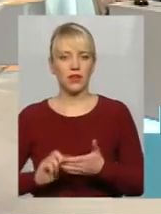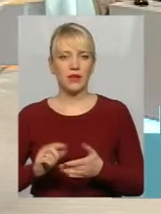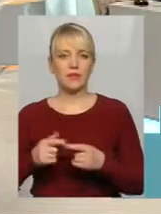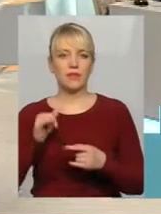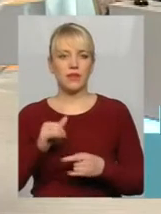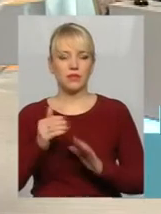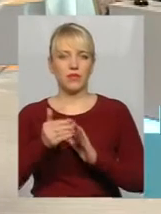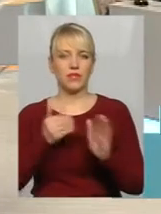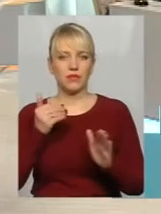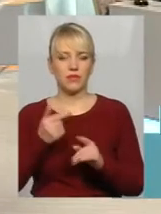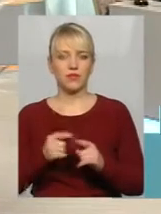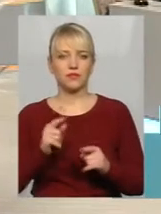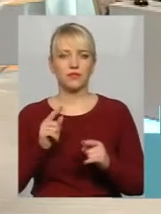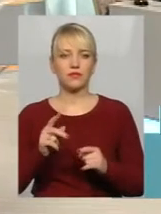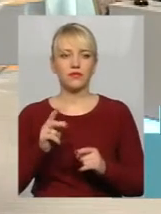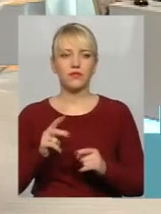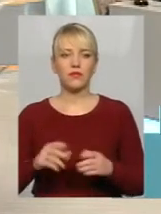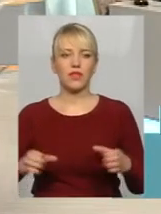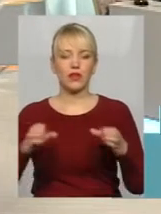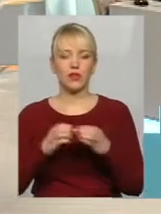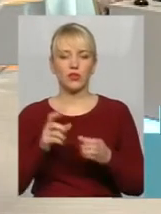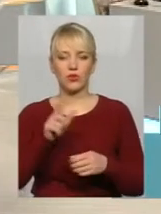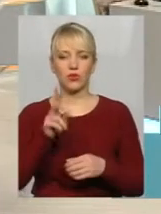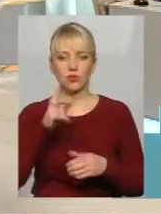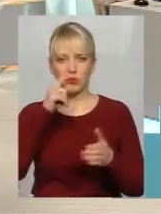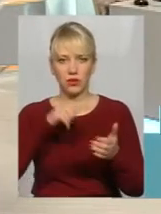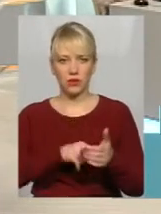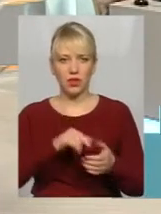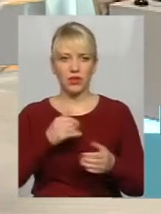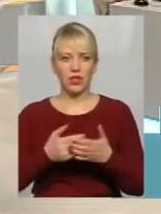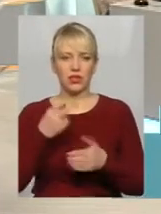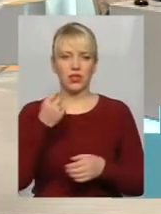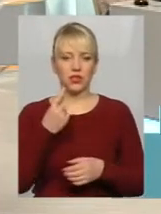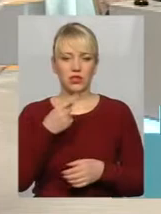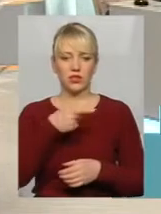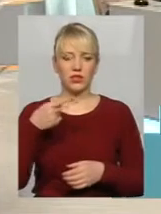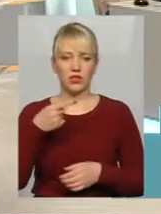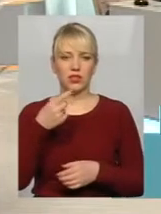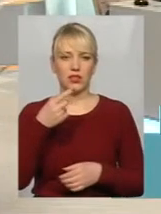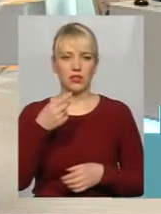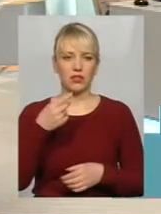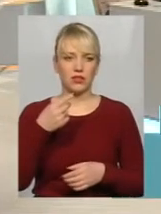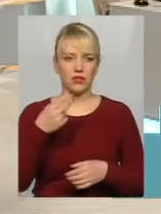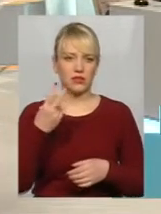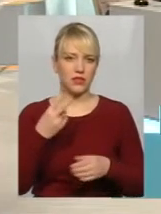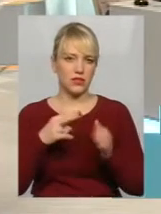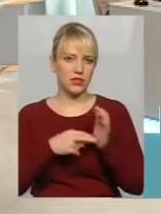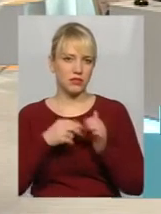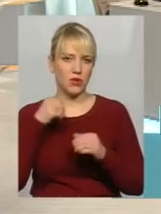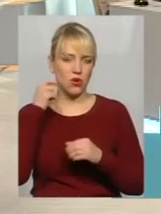призиву, категорія громадян, які підлягають призиву віком від 20 до 27 років, у нас чисельність